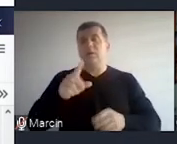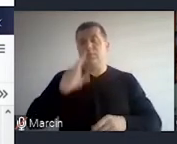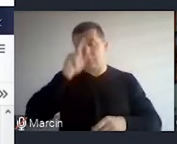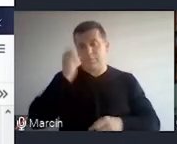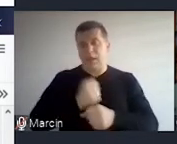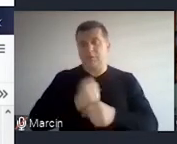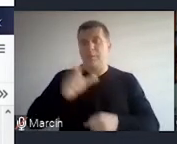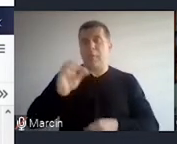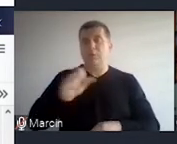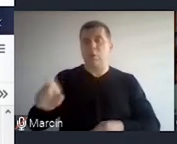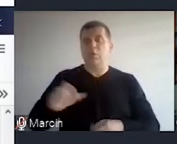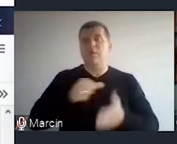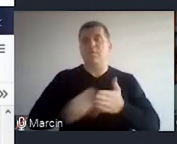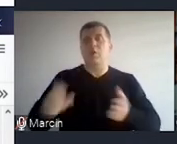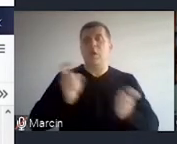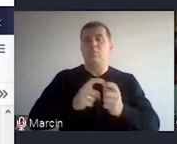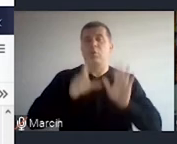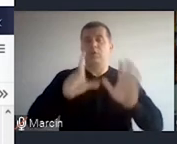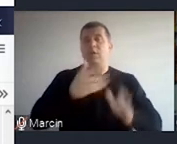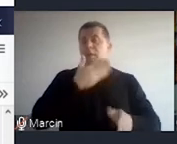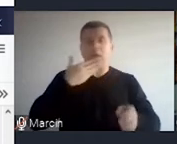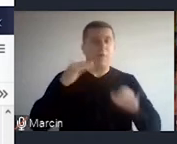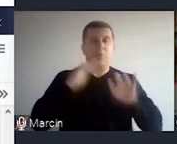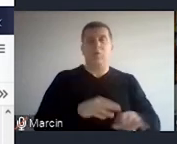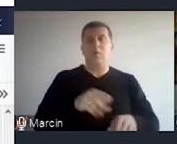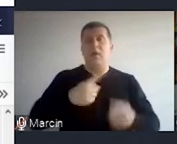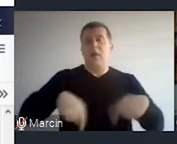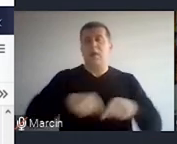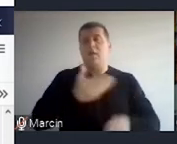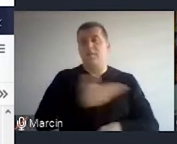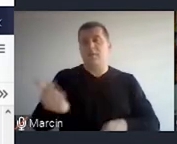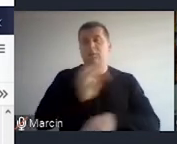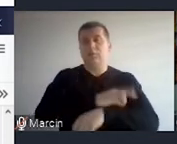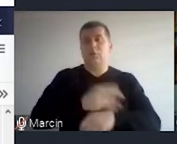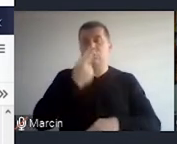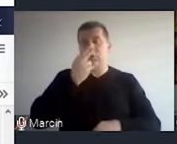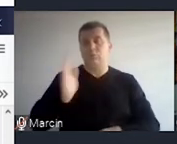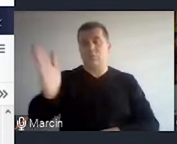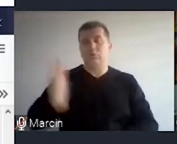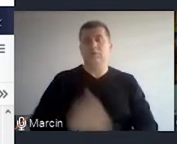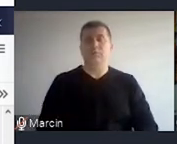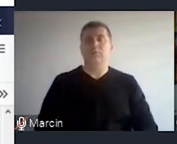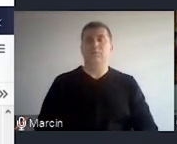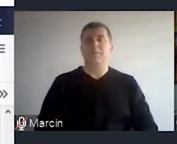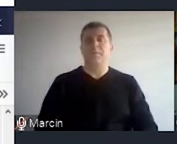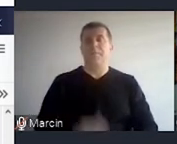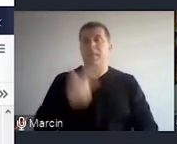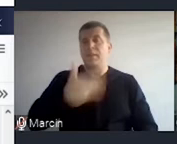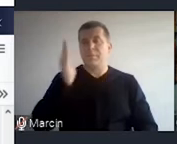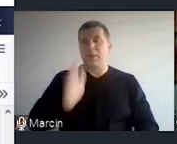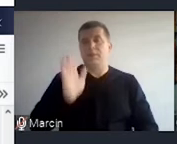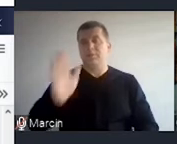punktu 7, a ona zupełnie nie wpływa na realizację Waszych projektów, zobaczycie punkt 7 później, nie będzie